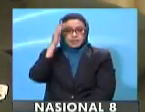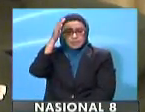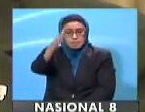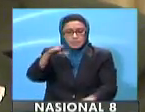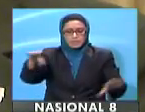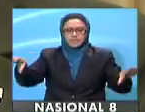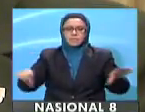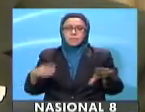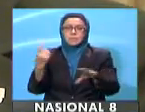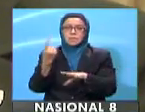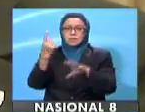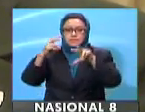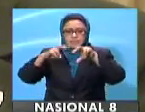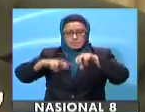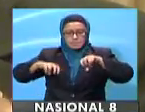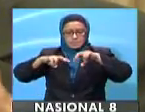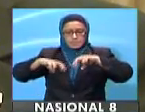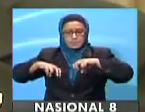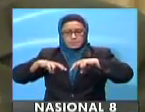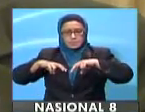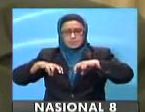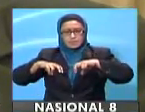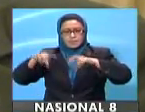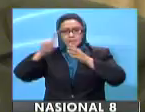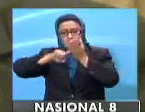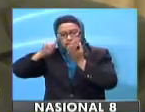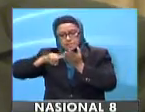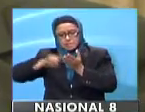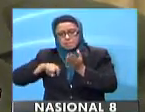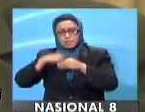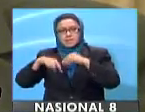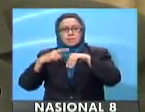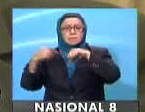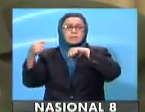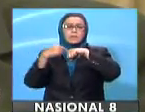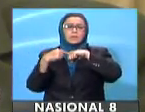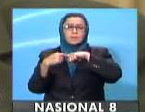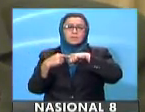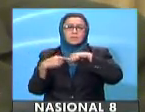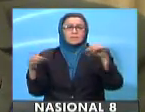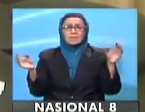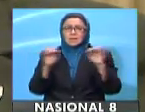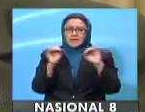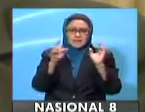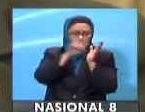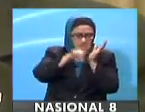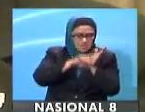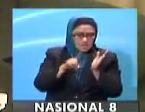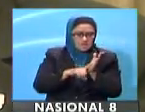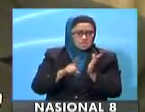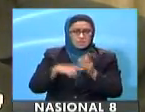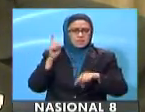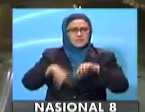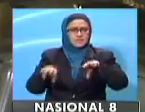satu kajian lah tentang tuduhan ini. We cannot take that because no investigation, nothing.